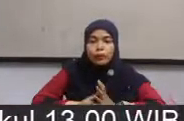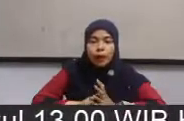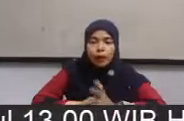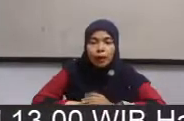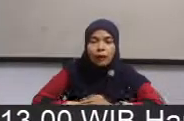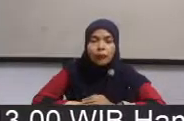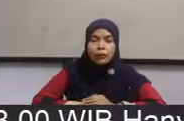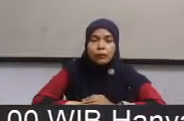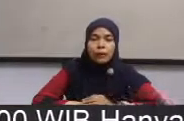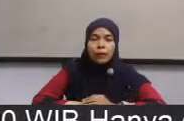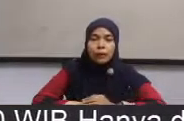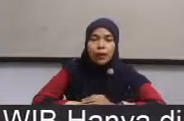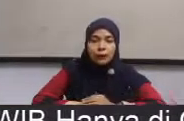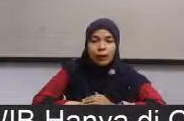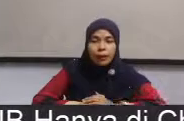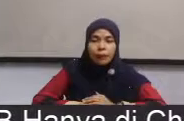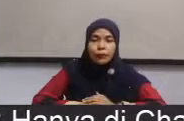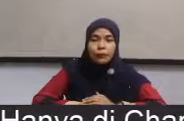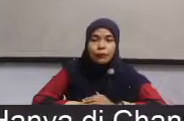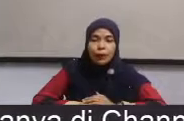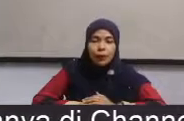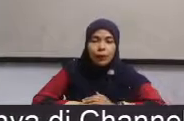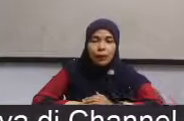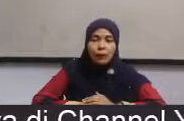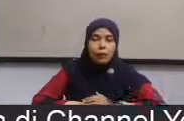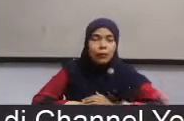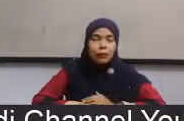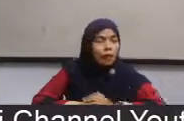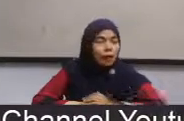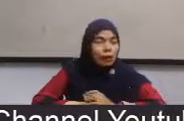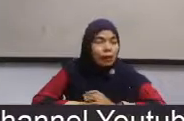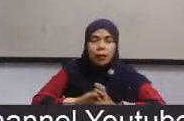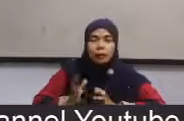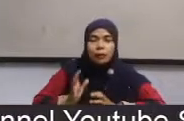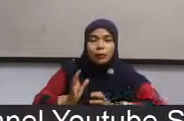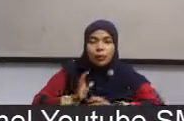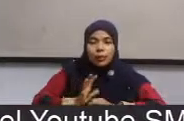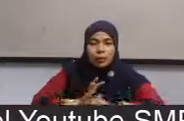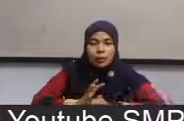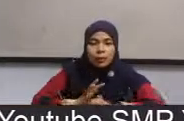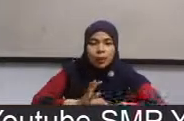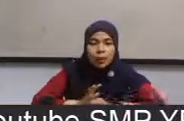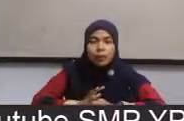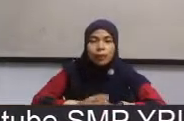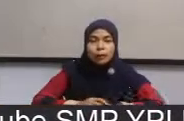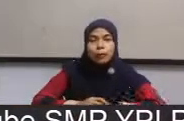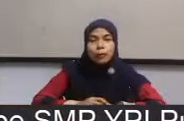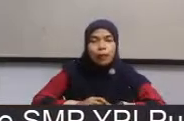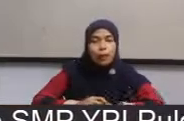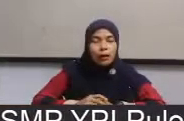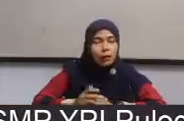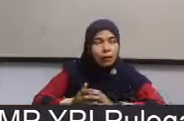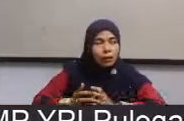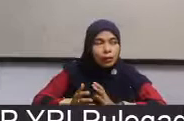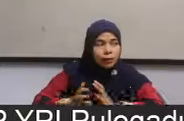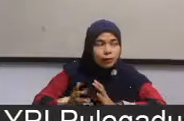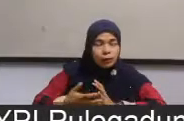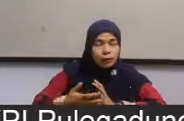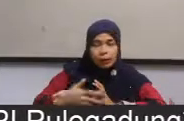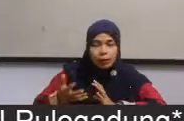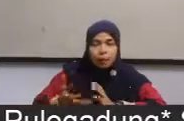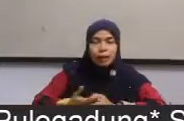perusahaan-perusahaan supaya Pak supaya dunia atau masyarakat lain atau budaya